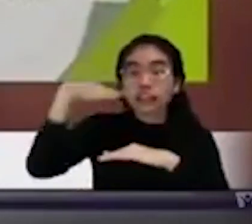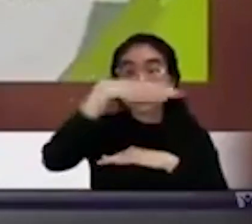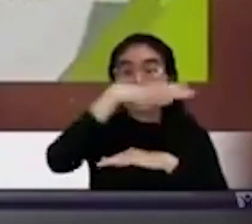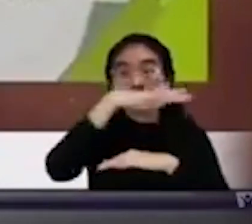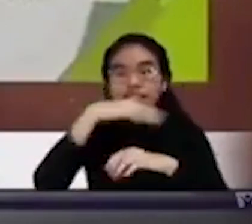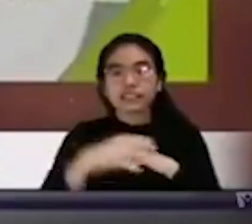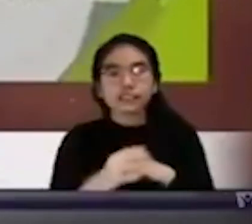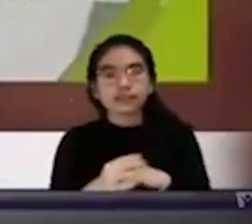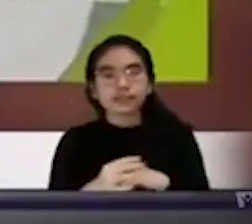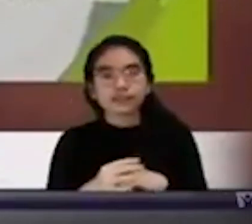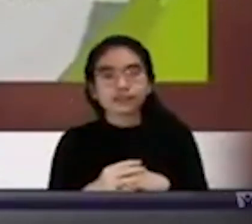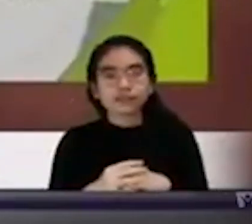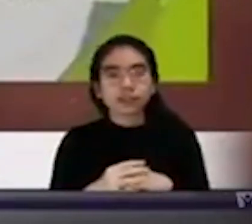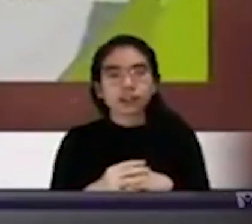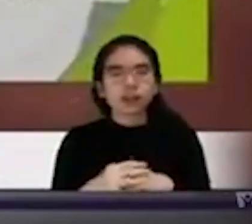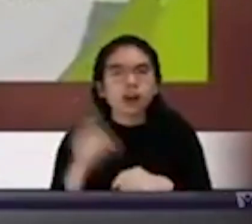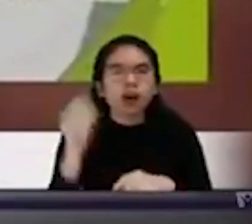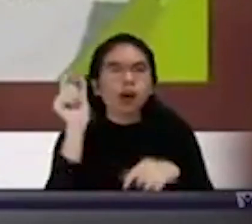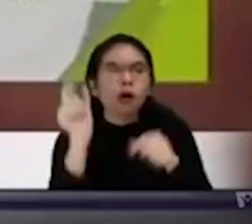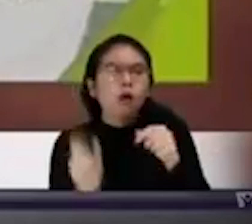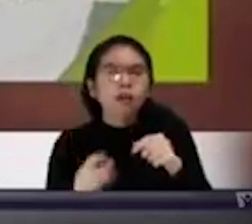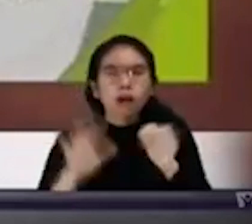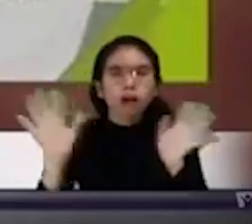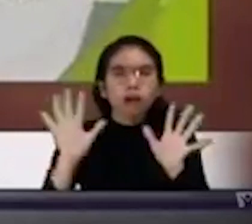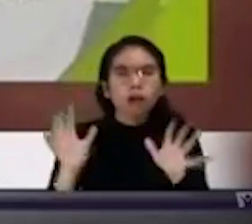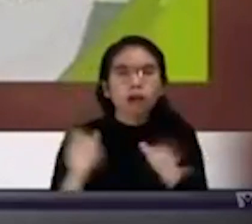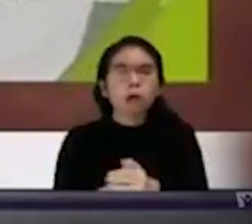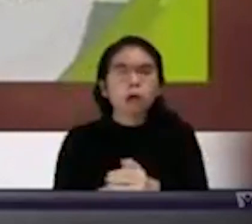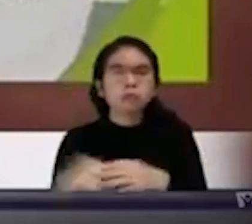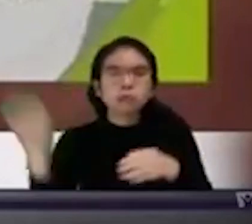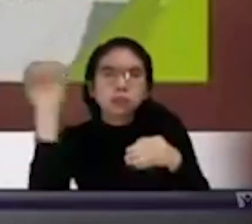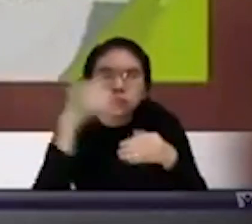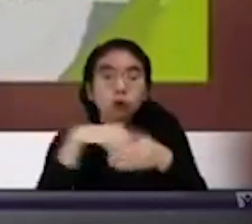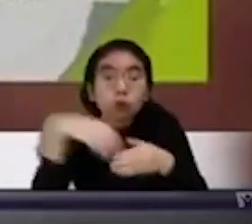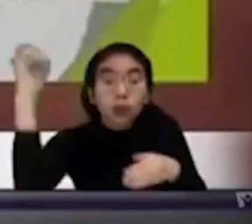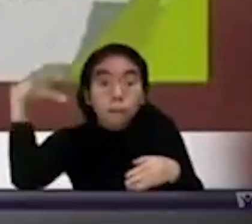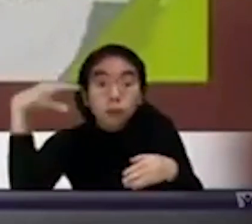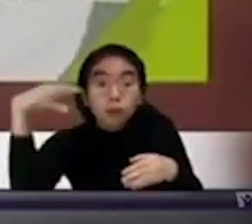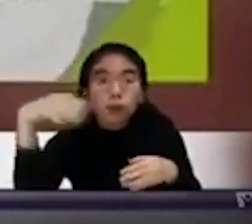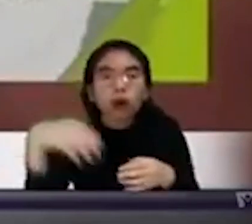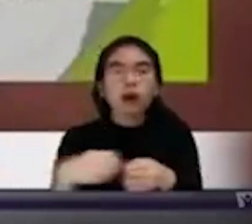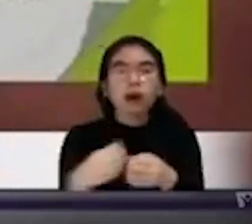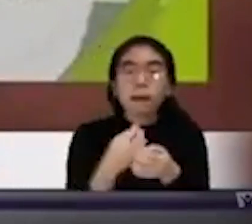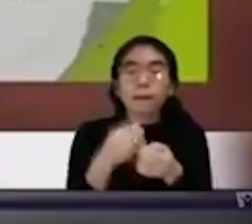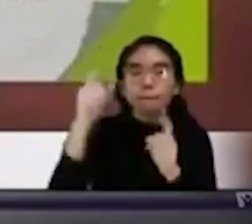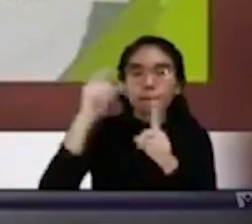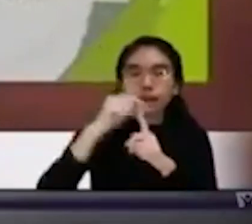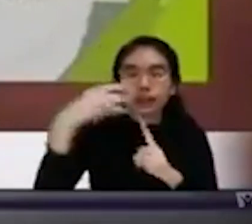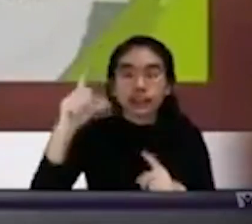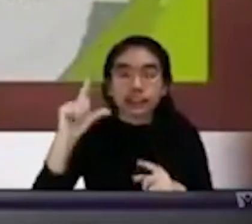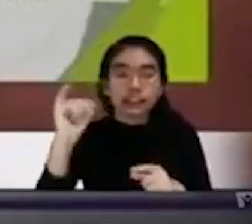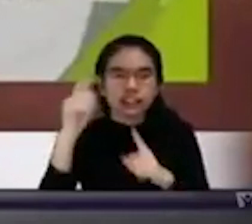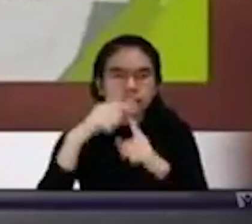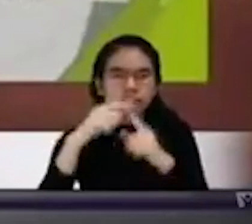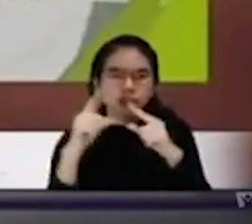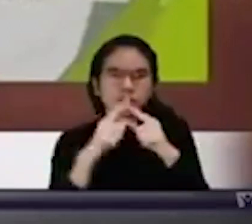lalu meletakkannya di bawah gantang, melainkan di atas kaki dian sehingga menerangi semua